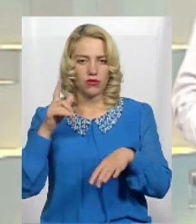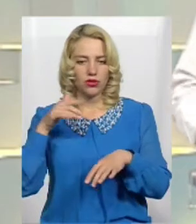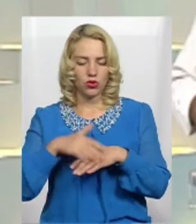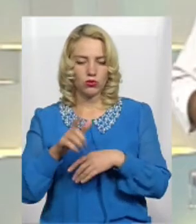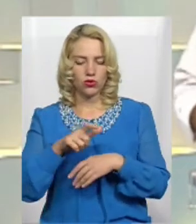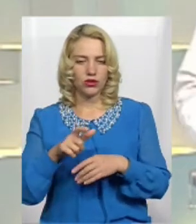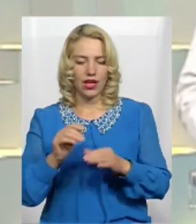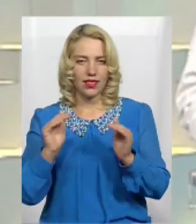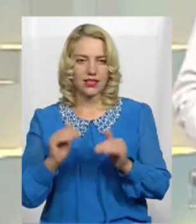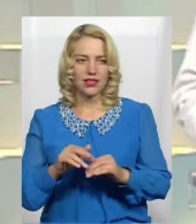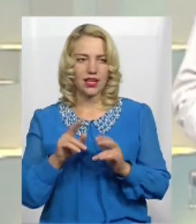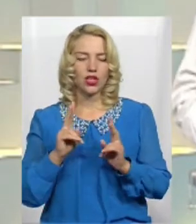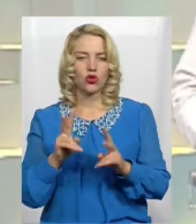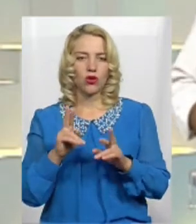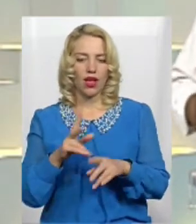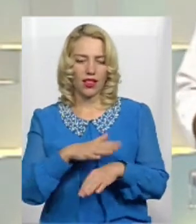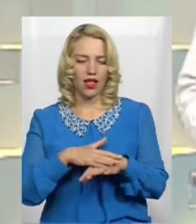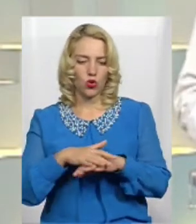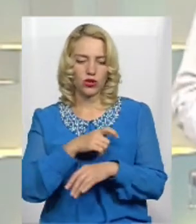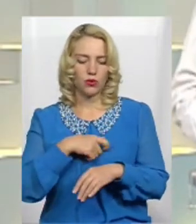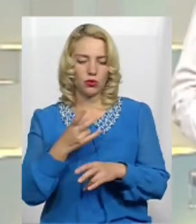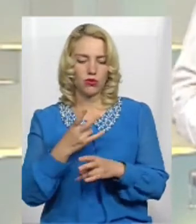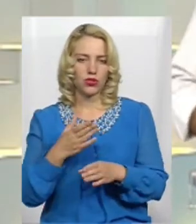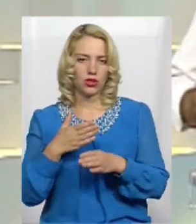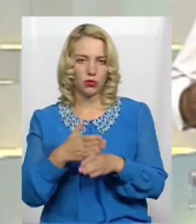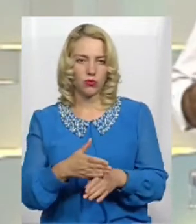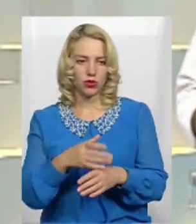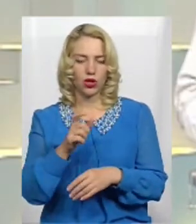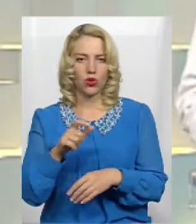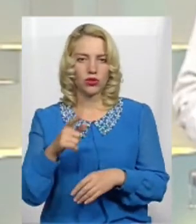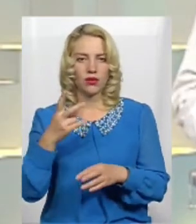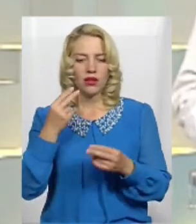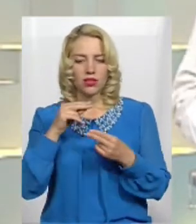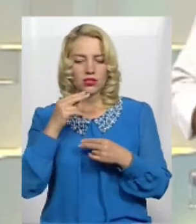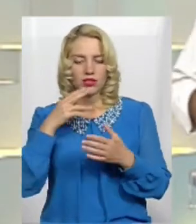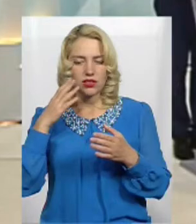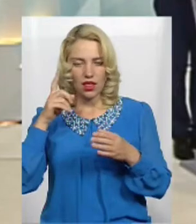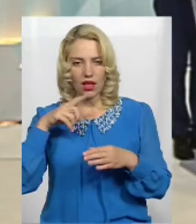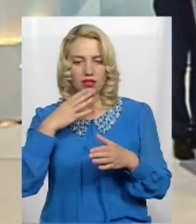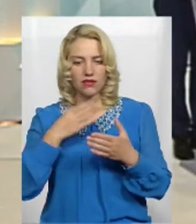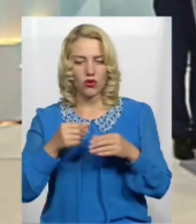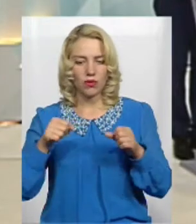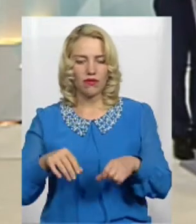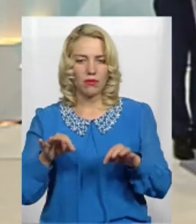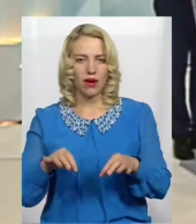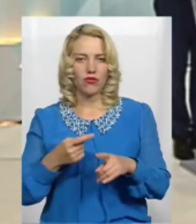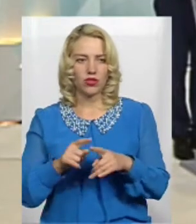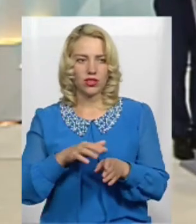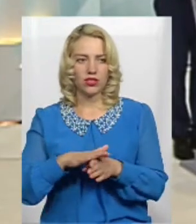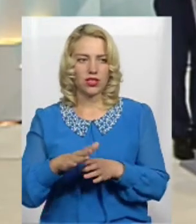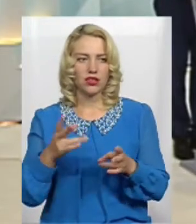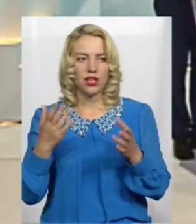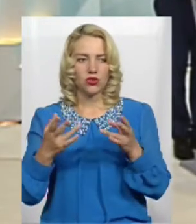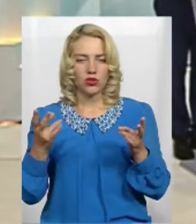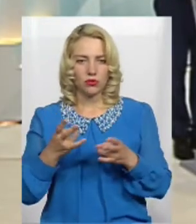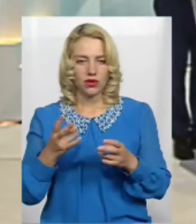низька. І хто, як не народний депутат, зобов'язаний допомогти людям краще знати свої права, правильно їх реалізувати і у разі